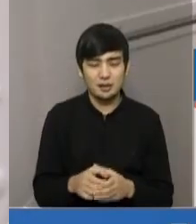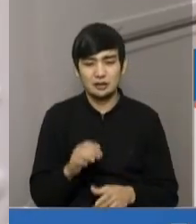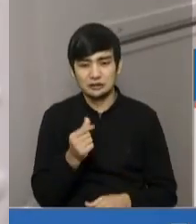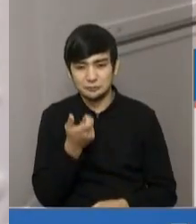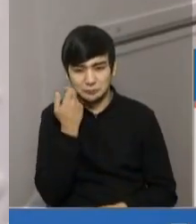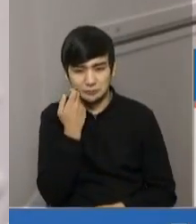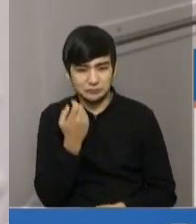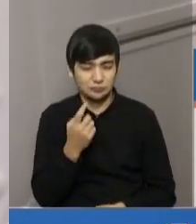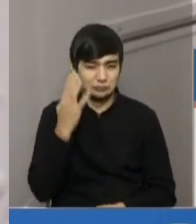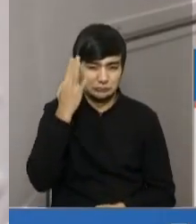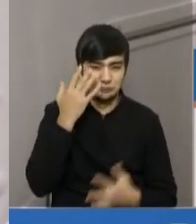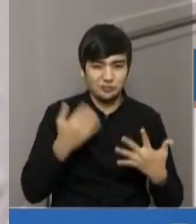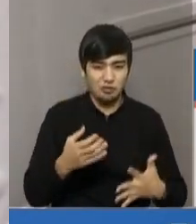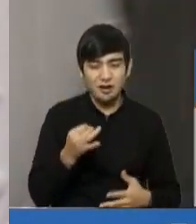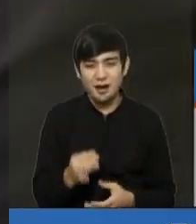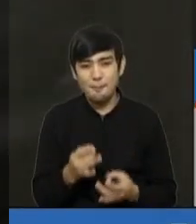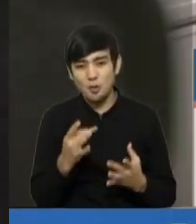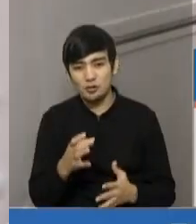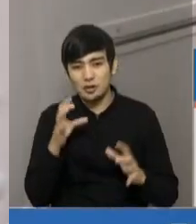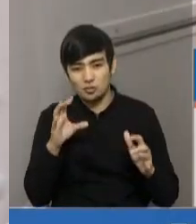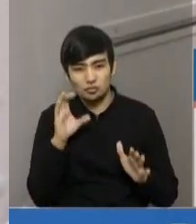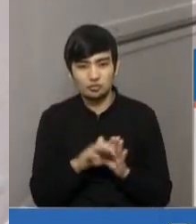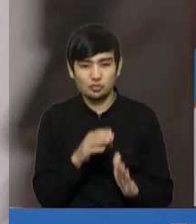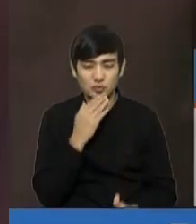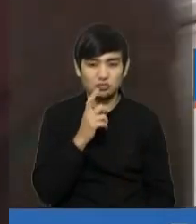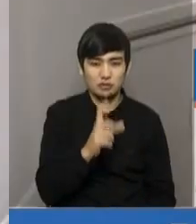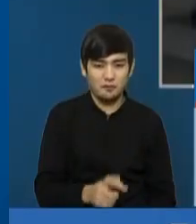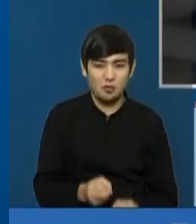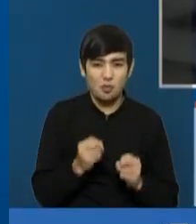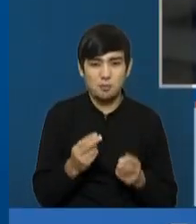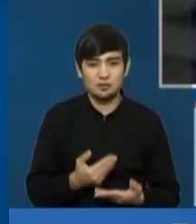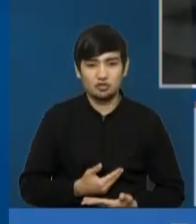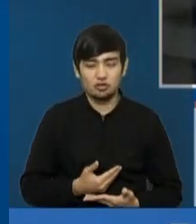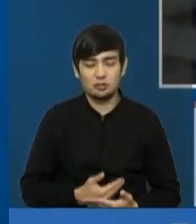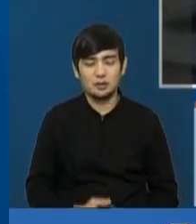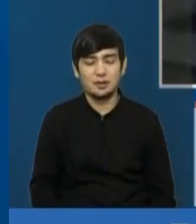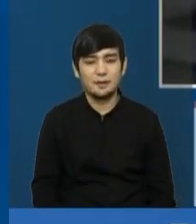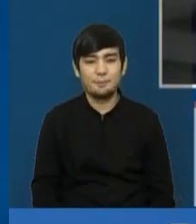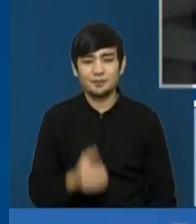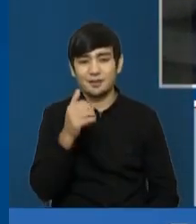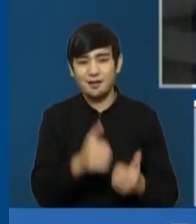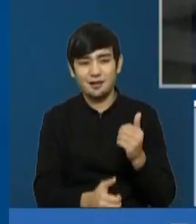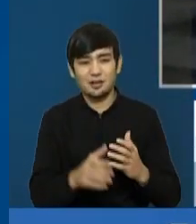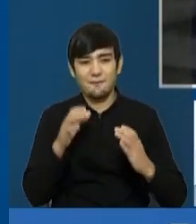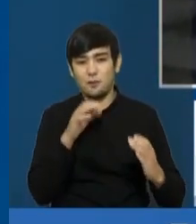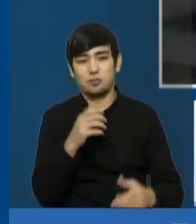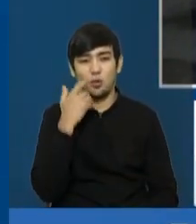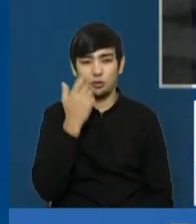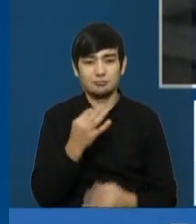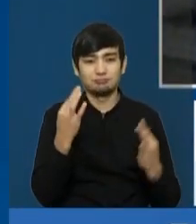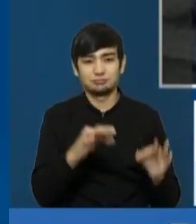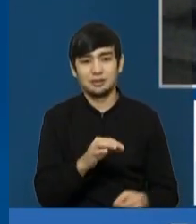табуды ойлайды. Соның кесірінен қарапайым ережелер сақталмай адам өміріне қауіп төндіреді дейді. Әрбір автобус заводтан шыққан